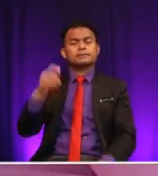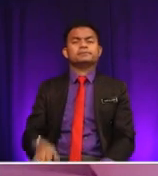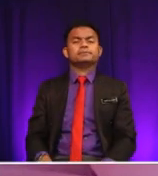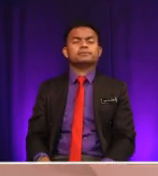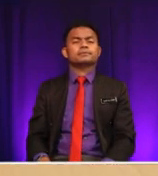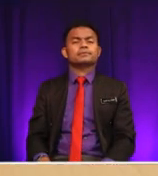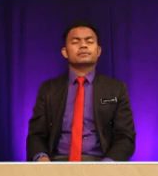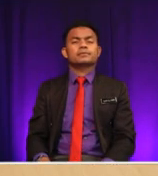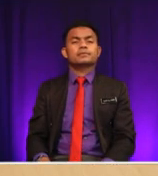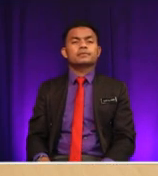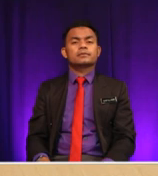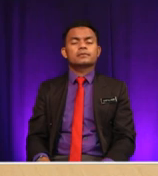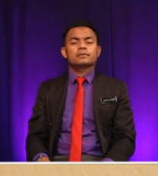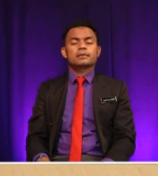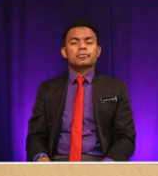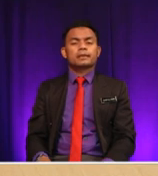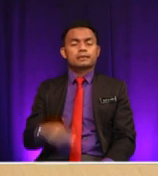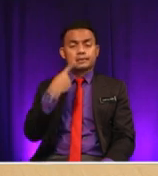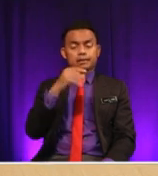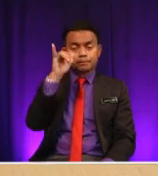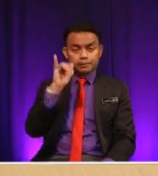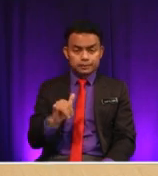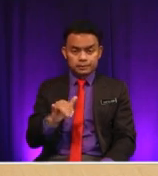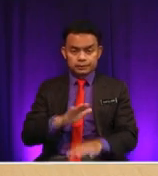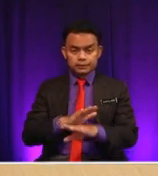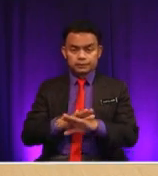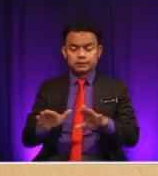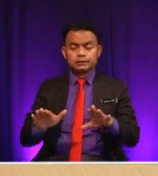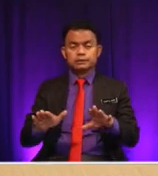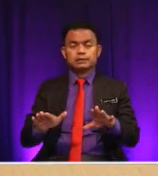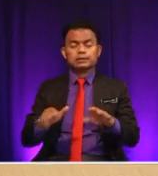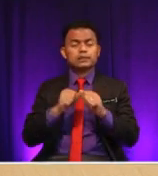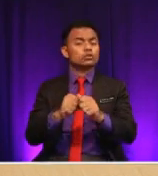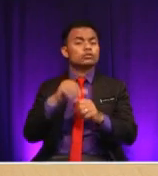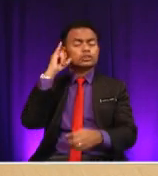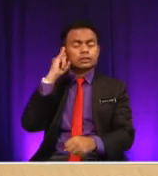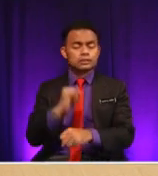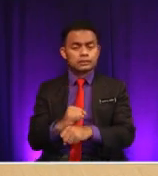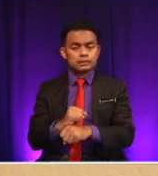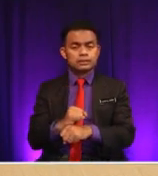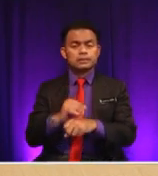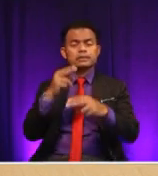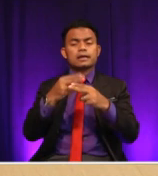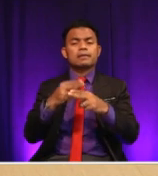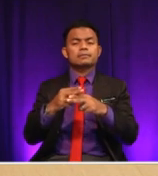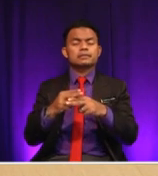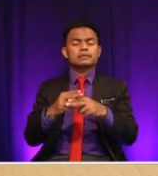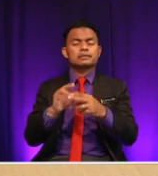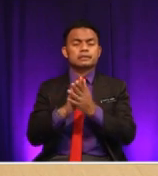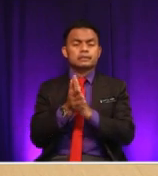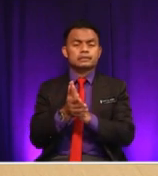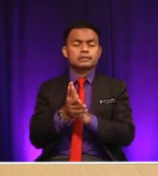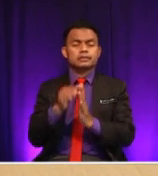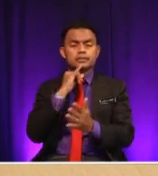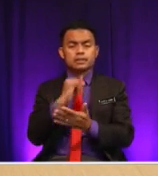tentu menjadi keji ini perbuatan yang maksudnya bila kita berjanji dengan seseorang kita kena tepati